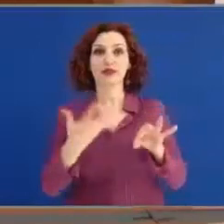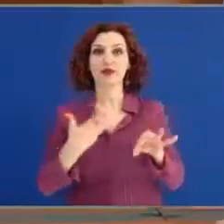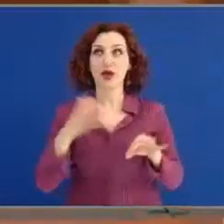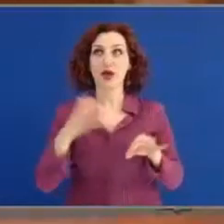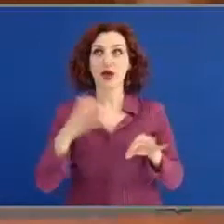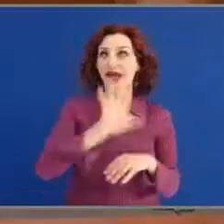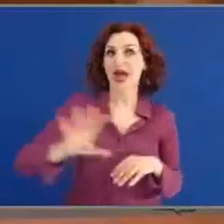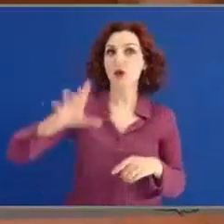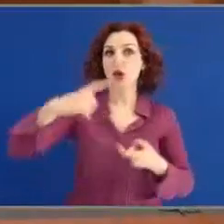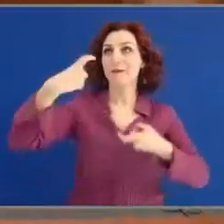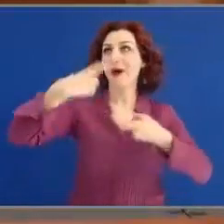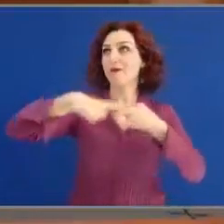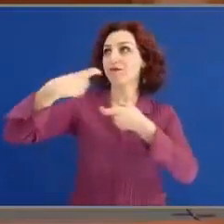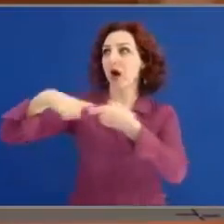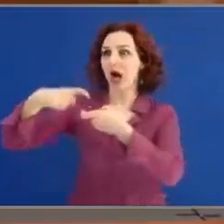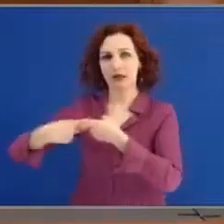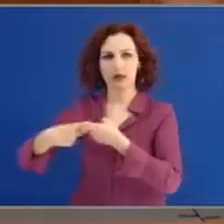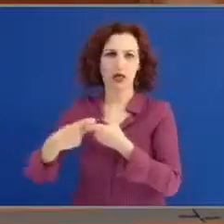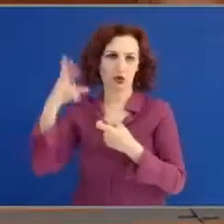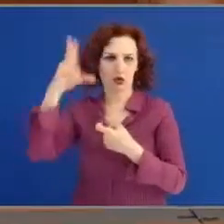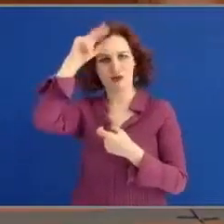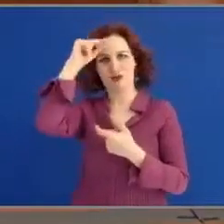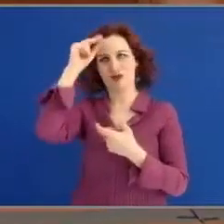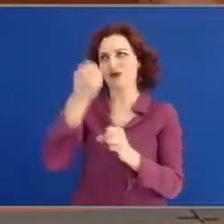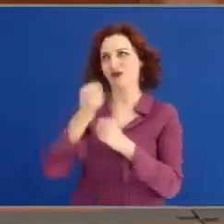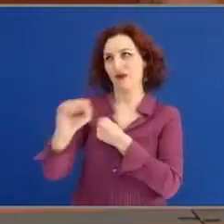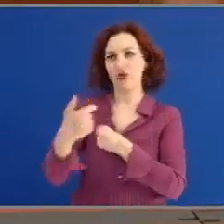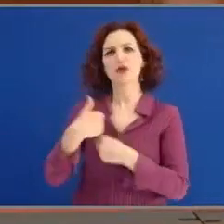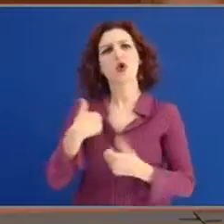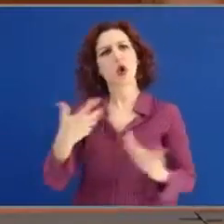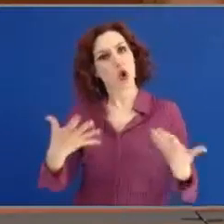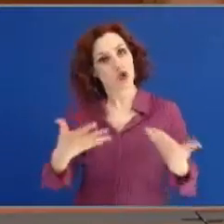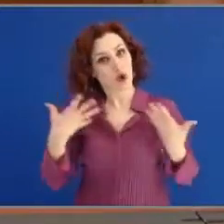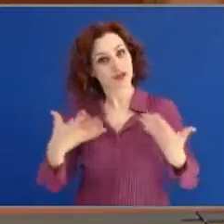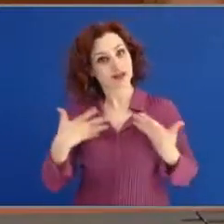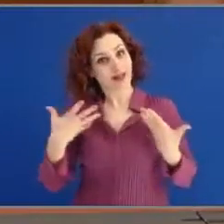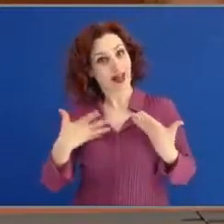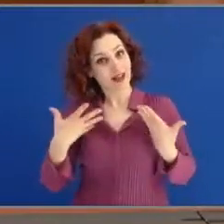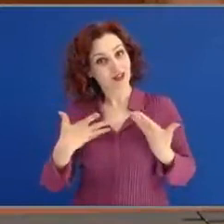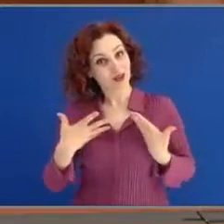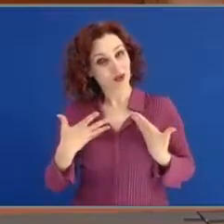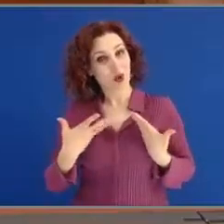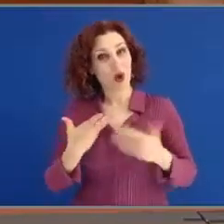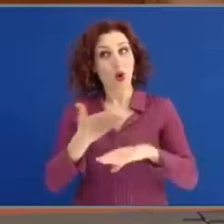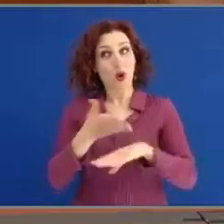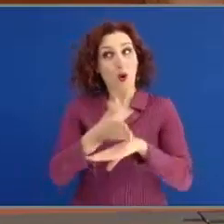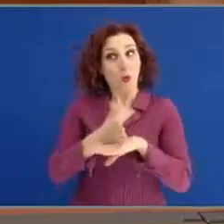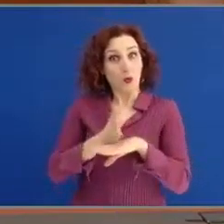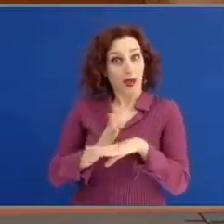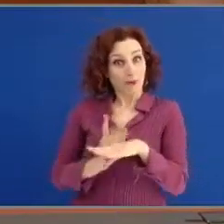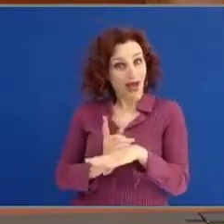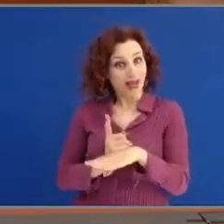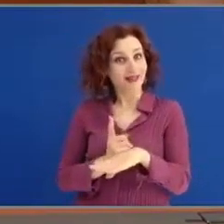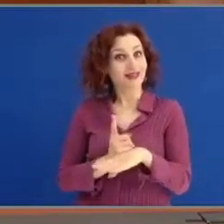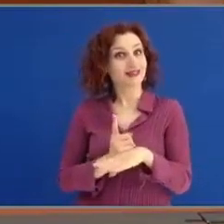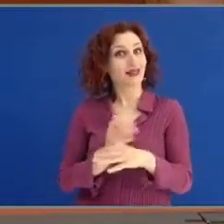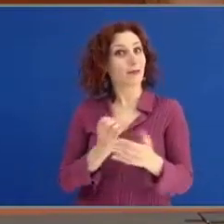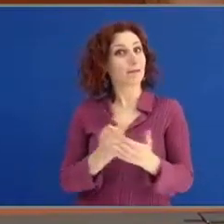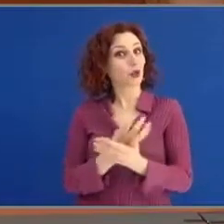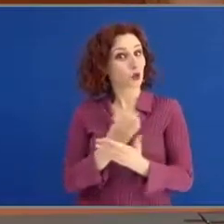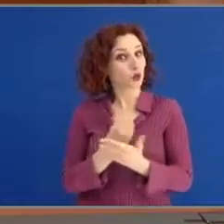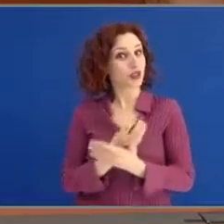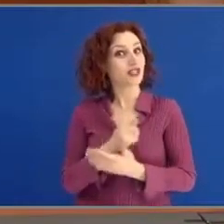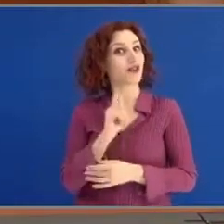sono note. Ovviamente io sono molto contento che una parte, in questo caso produttiva, ricada anche